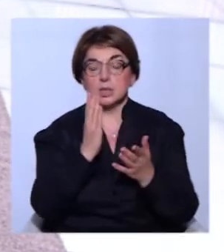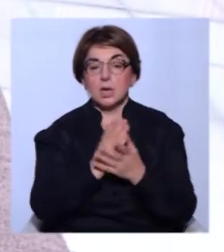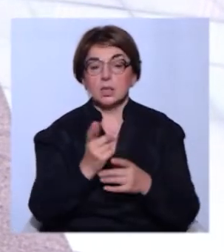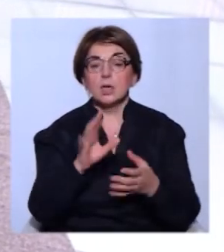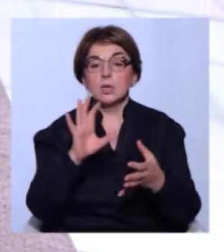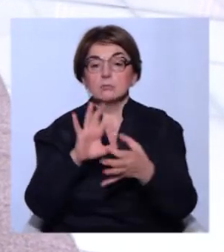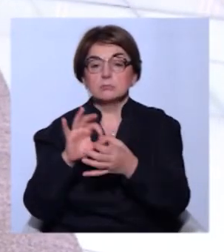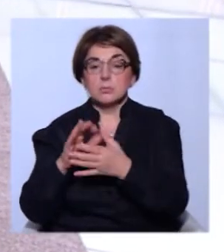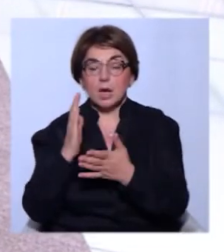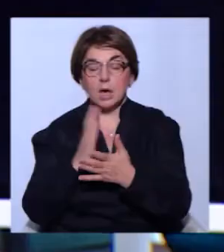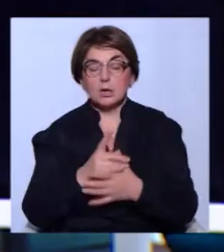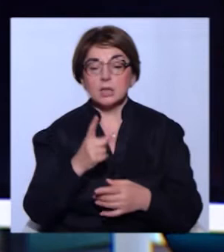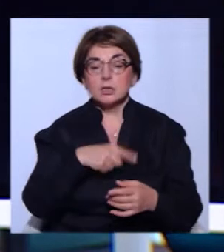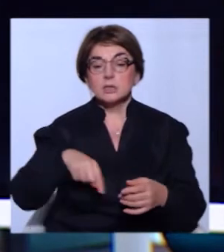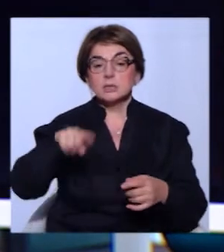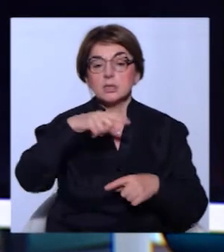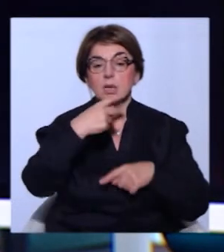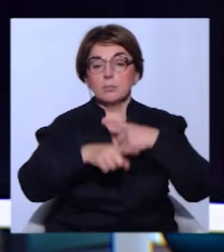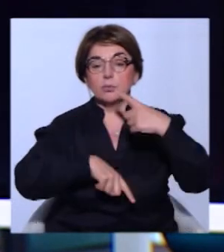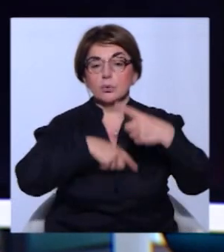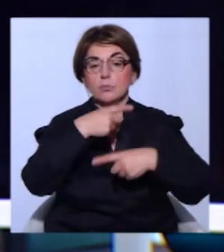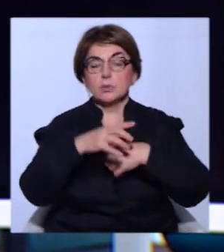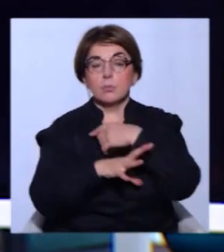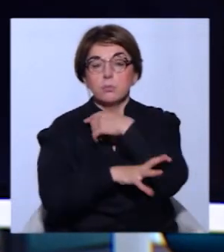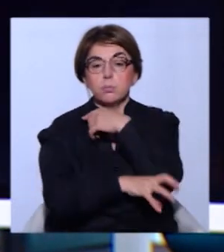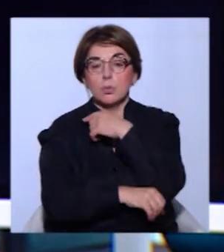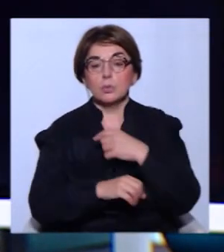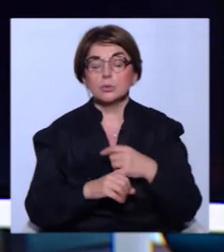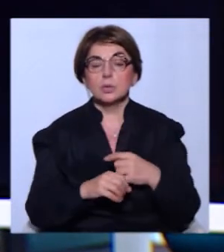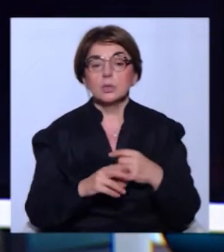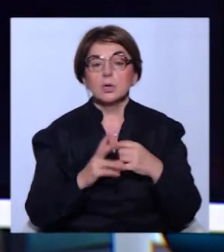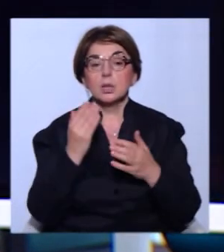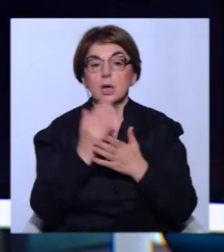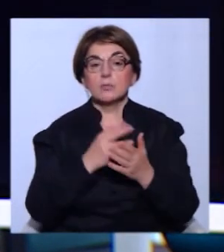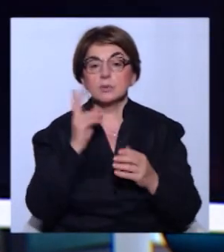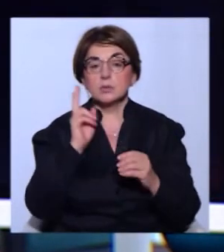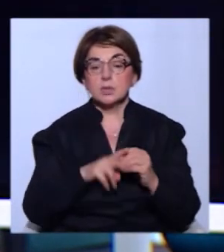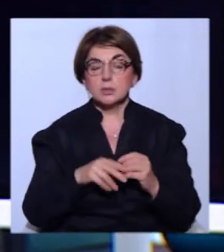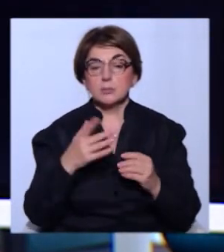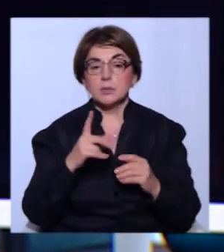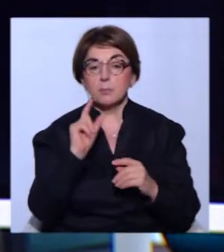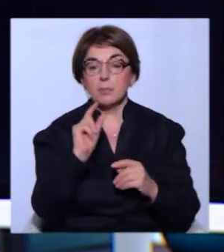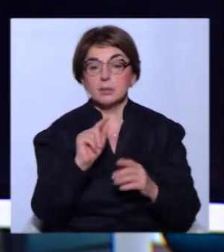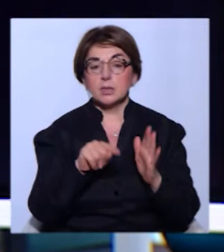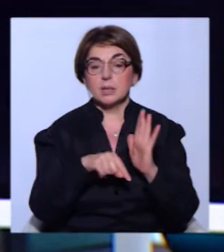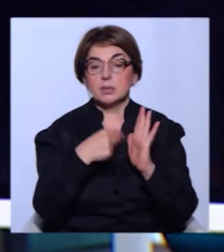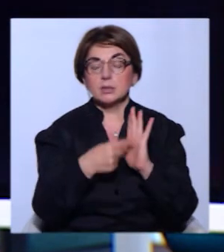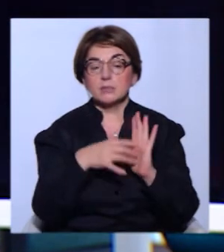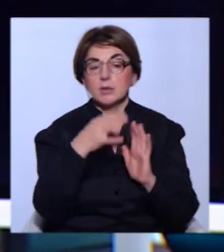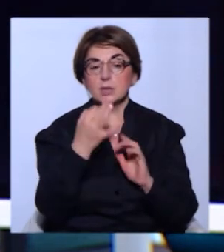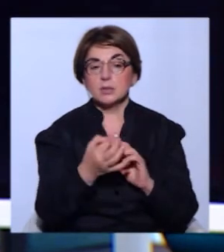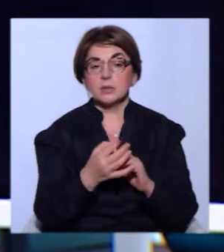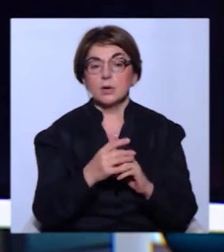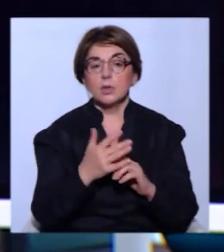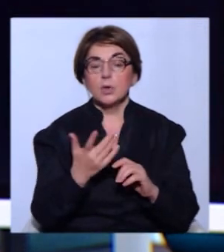არიან ჩაბმული წრებრუნვაში. და ბოლოს, გაკვეთილის დასასრულს, მე მინდა ასეთი პატარა კითხვა